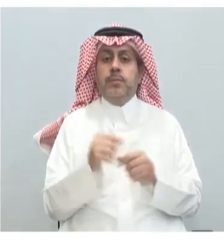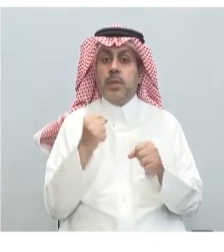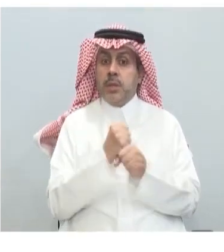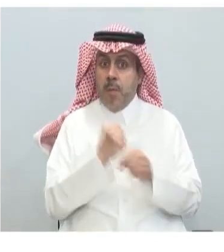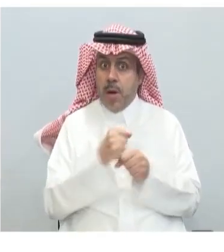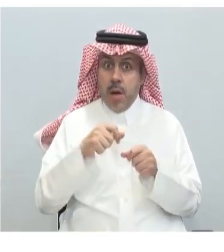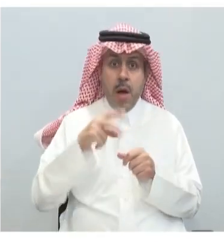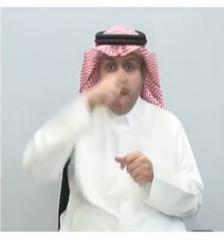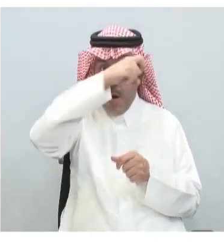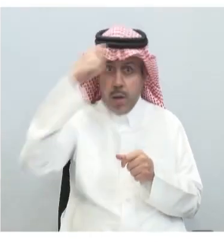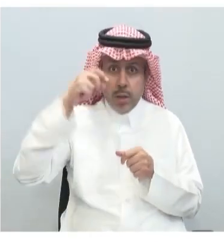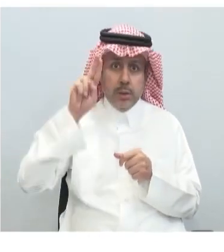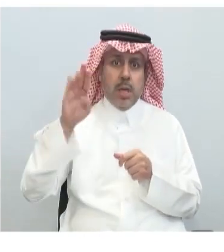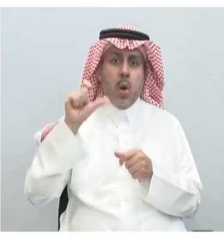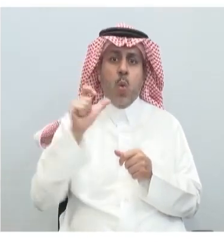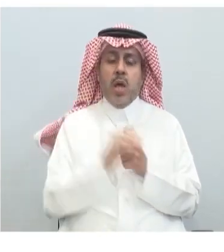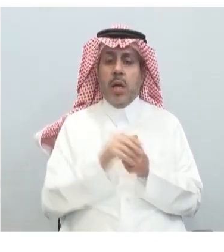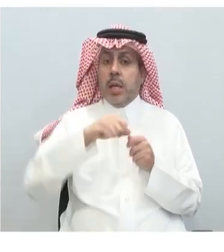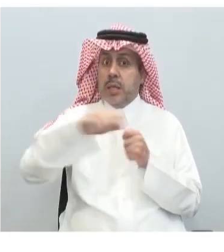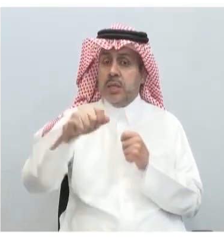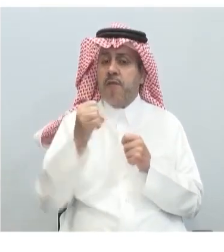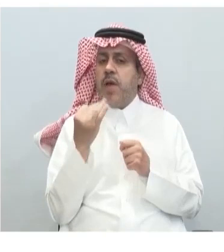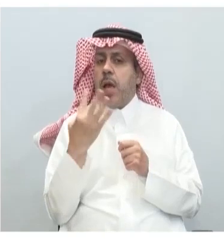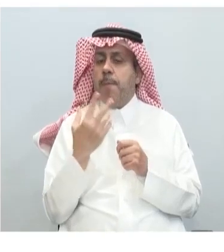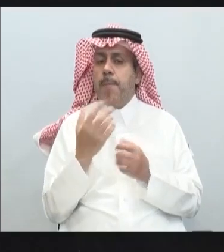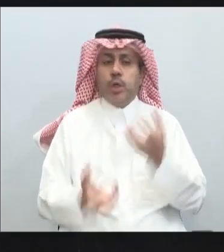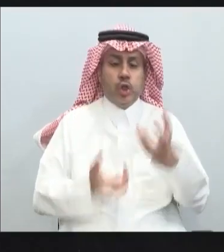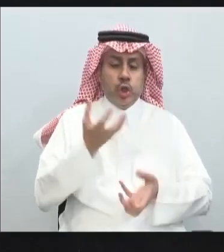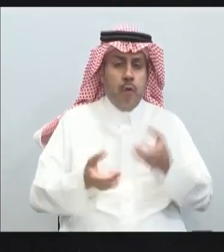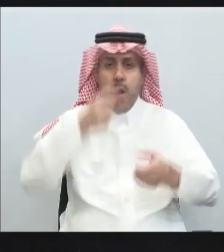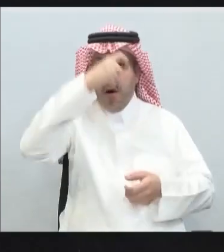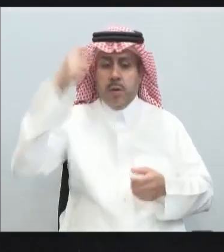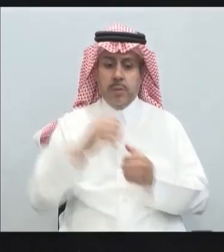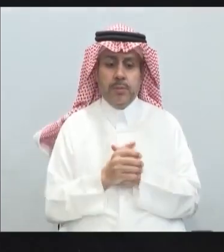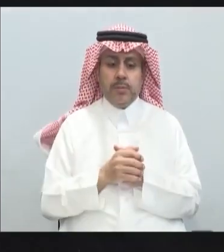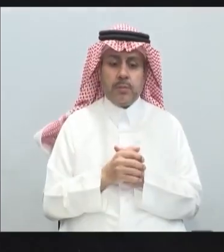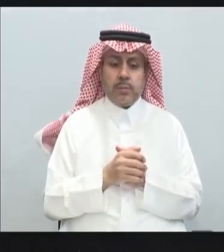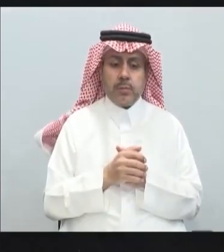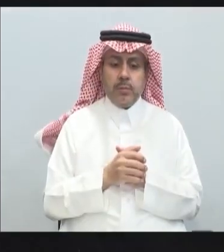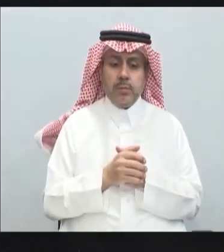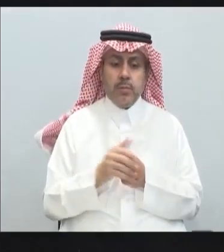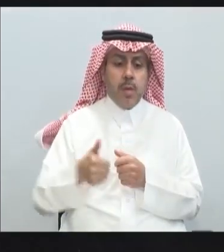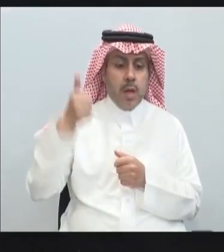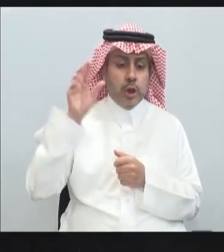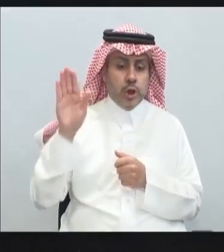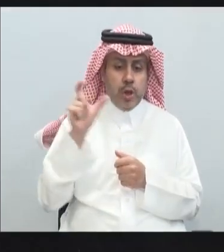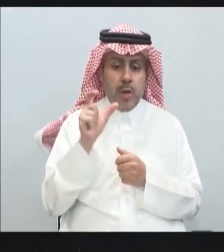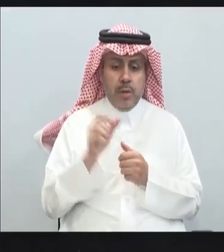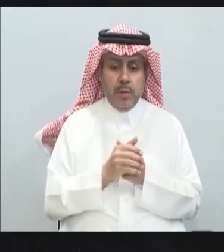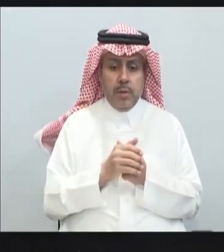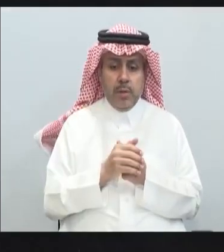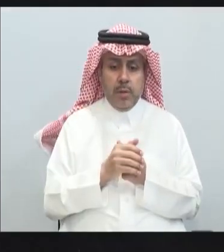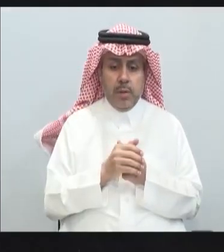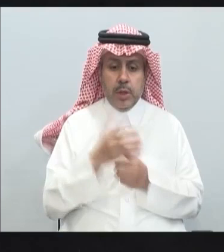القياسيه في حساب حراره التفاعل التي اسميناها دلتا اش ار اكس دتا اش نت ار